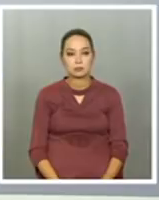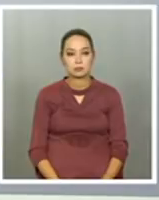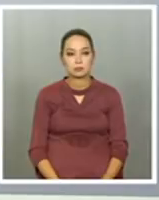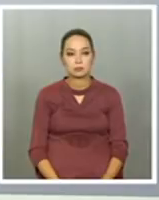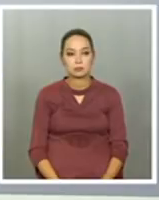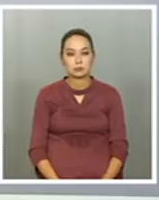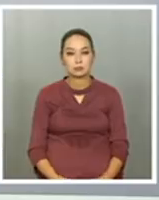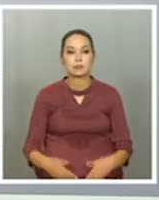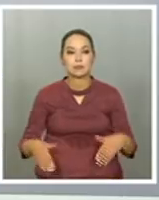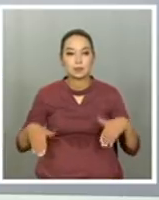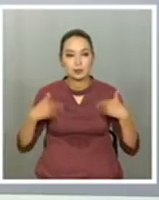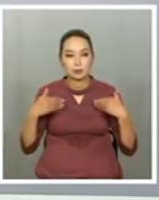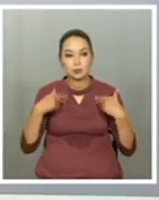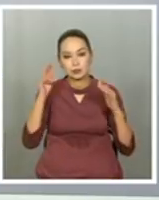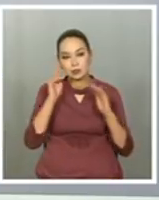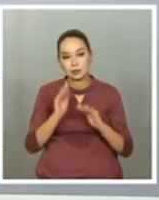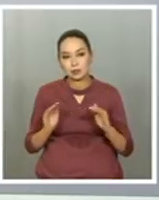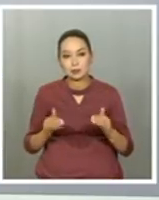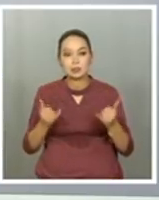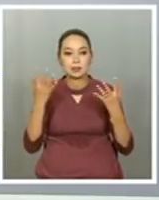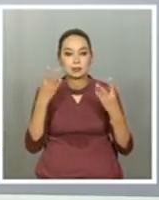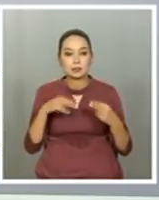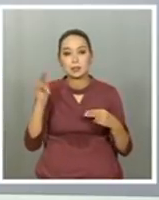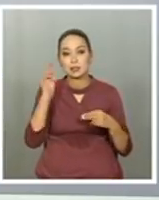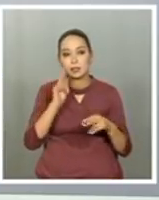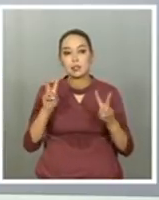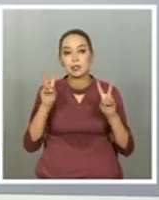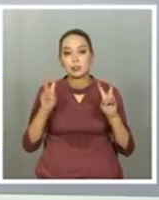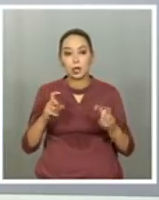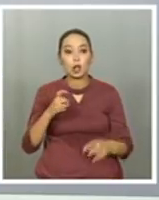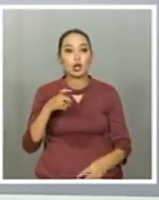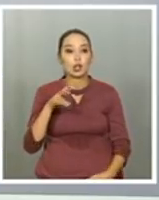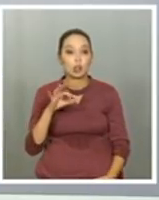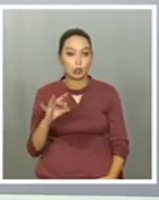Сәлеметсіздер ме оқушылар, бүгінгі сабағымыздың тақырыбы хлор.